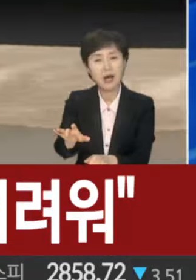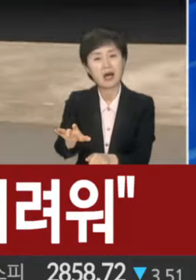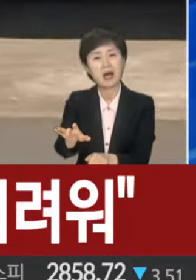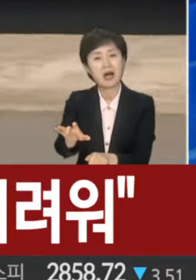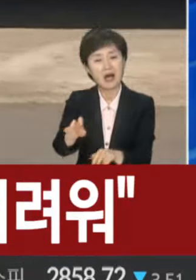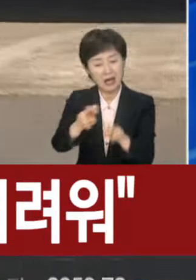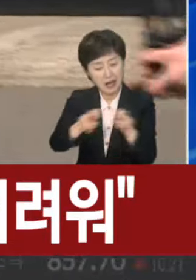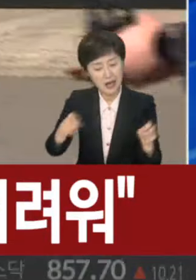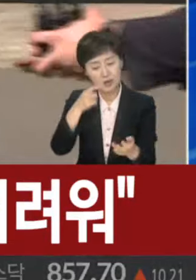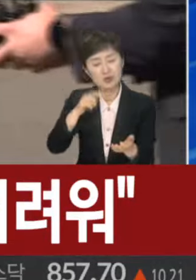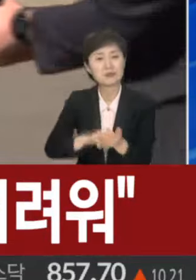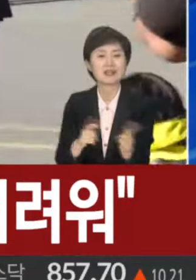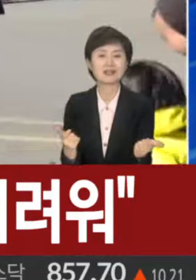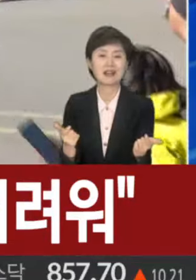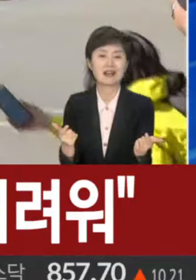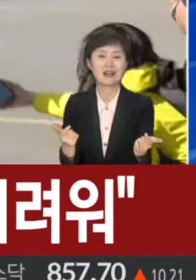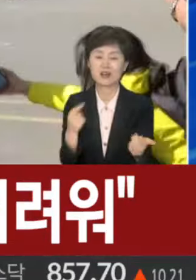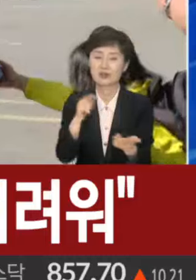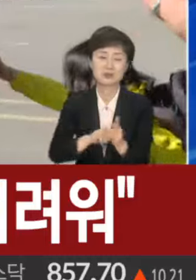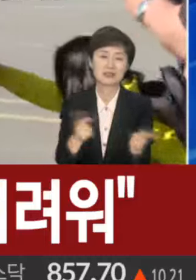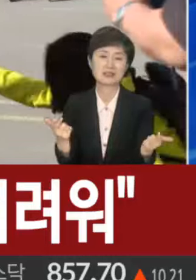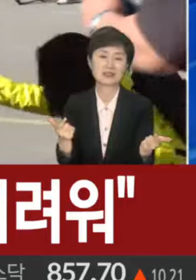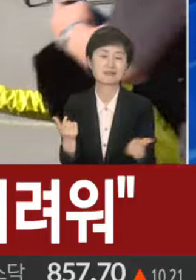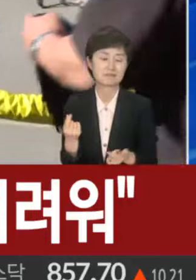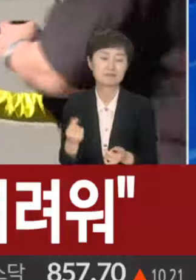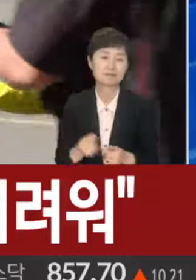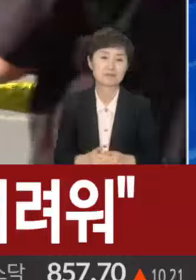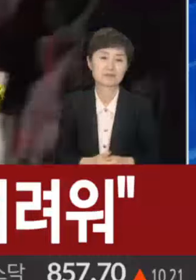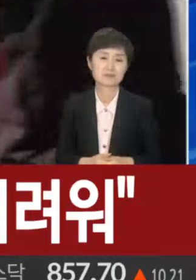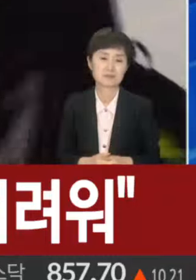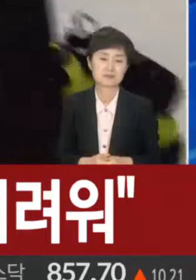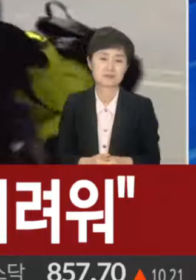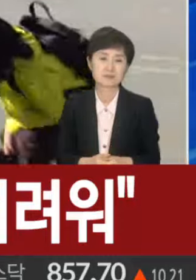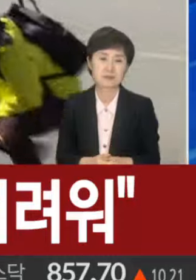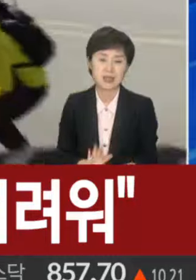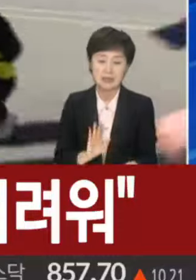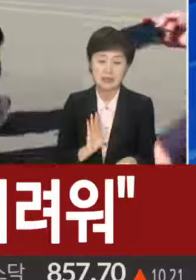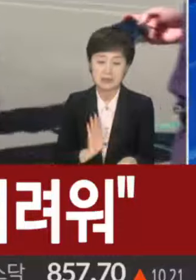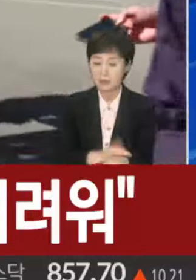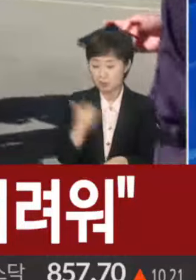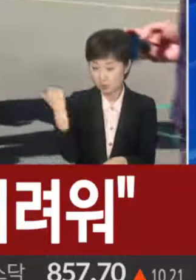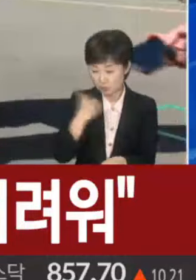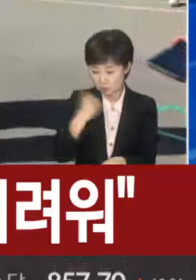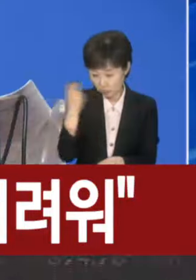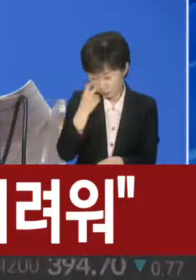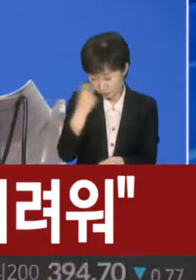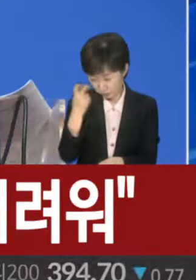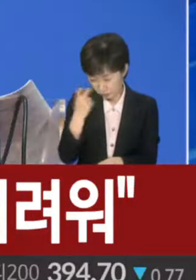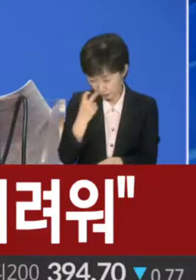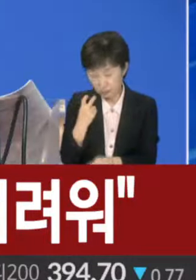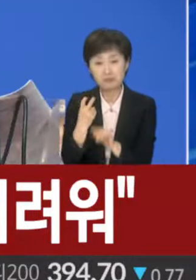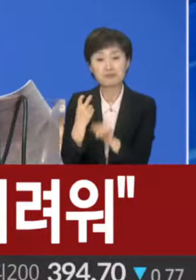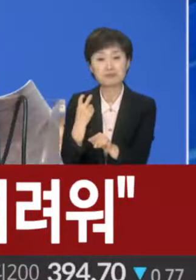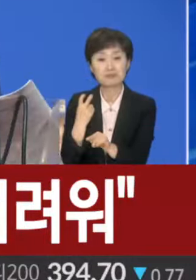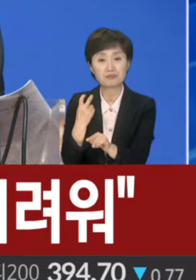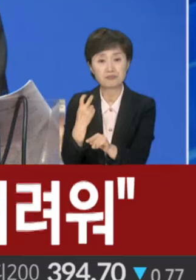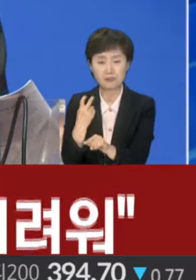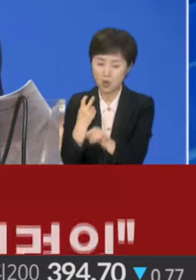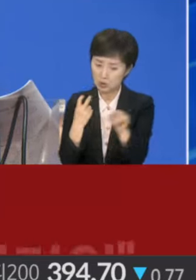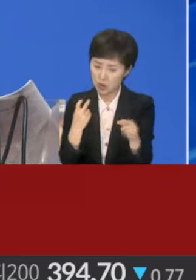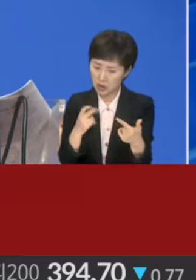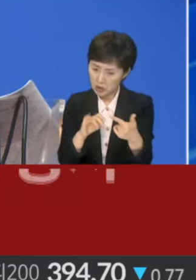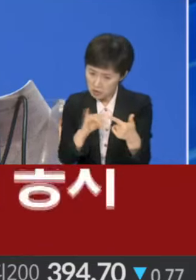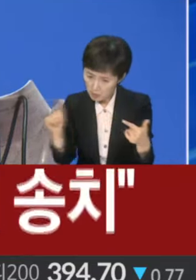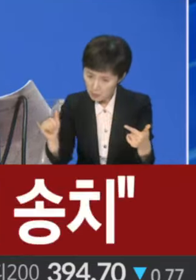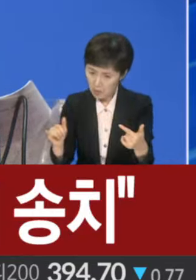되지만 책임을 물을 만한 사람한테는 정확하게 물어야 되는 것이거든요. 네. 바로 그 부분에 있어서 정확한 사실관계를 특정하고 또 그것을 어떻게